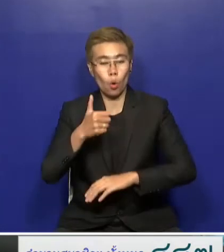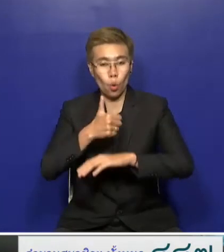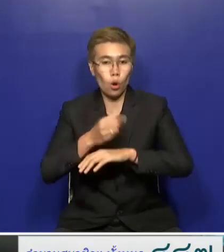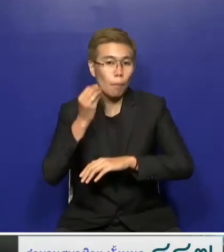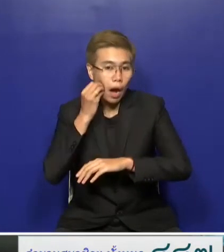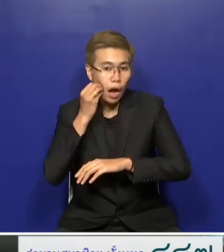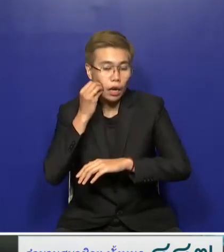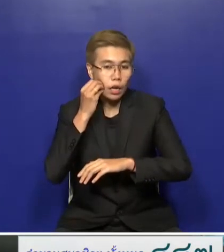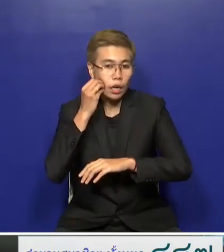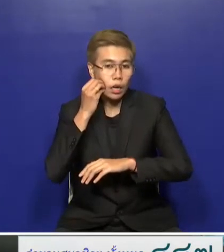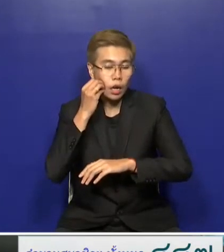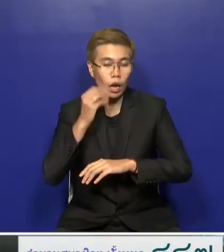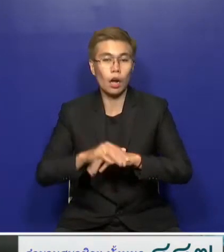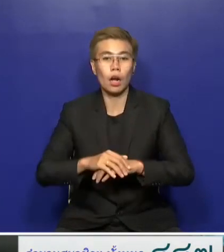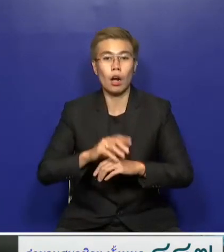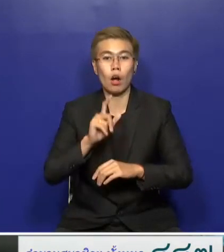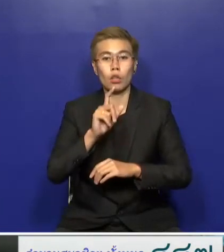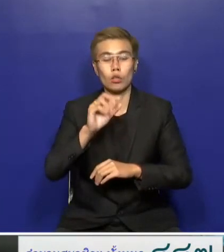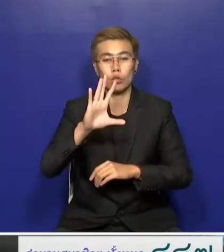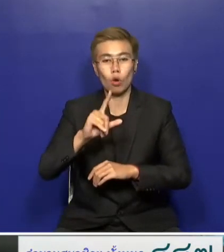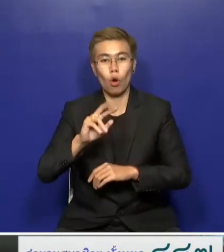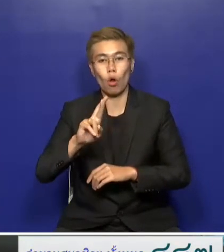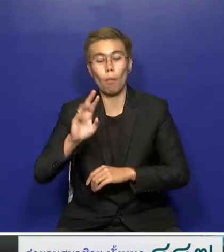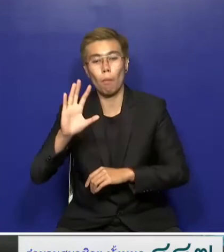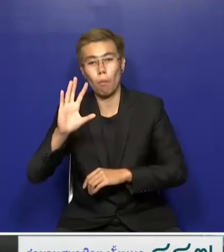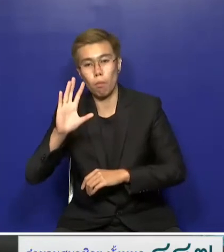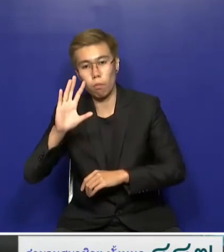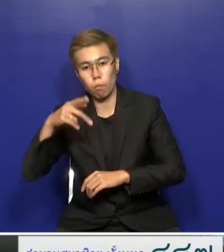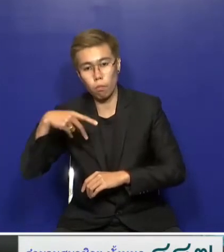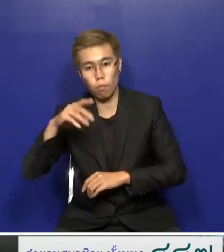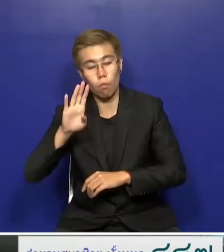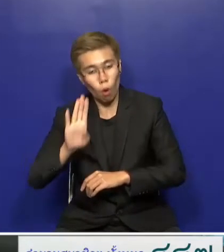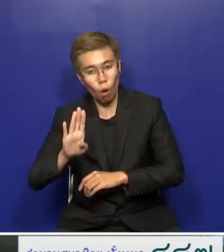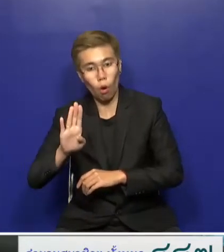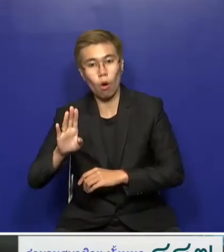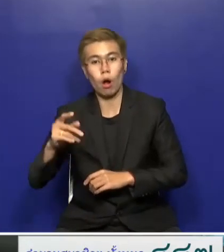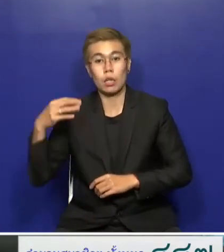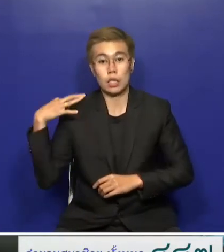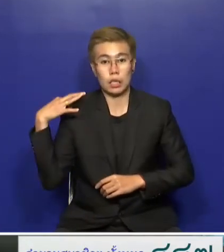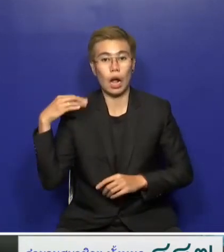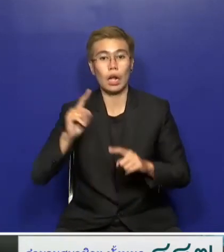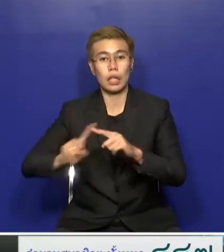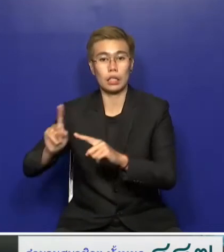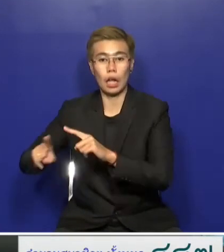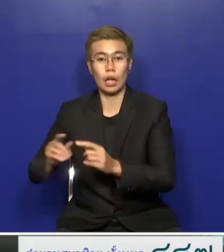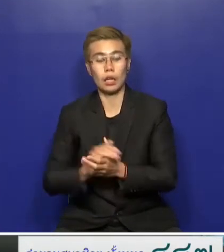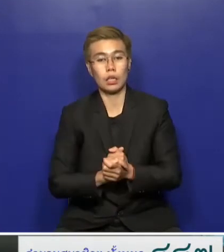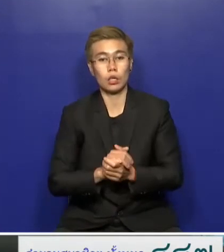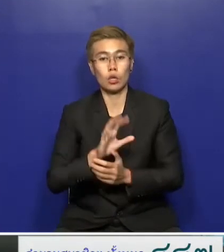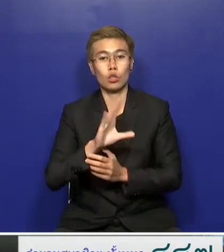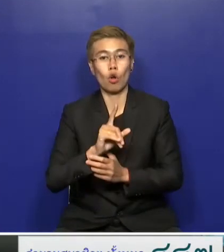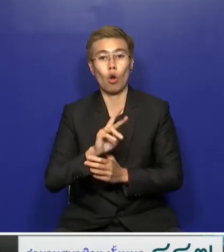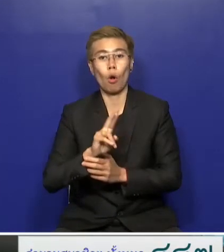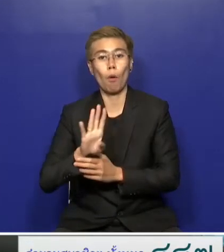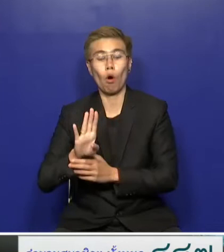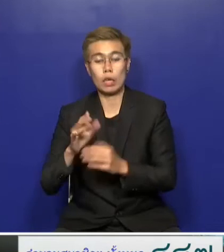บ.อาสาสมัครกู้ภัยต่างๆโดยเฉพาะชรบ.นะครับทุกวันนี้มีการลาดตระเวนแนว